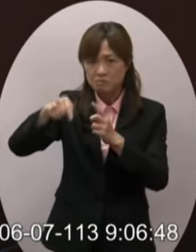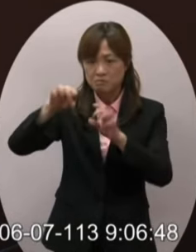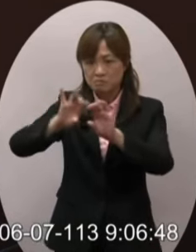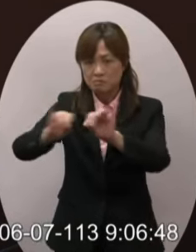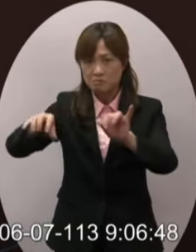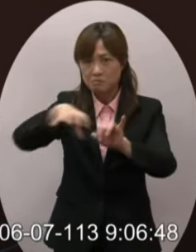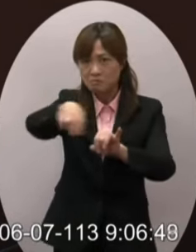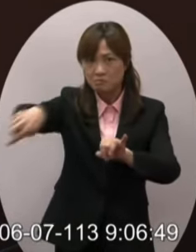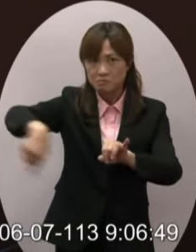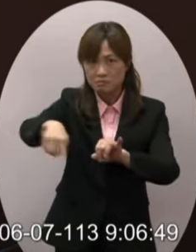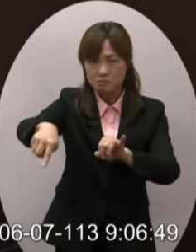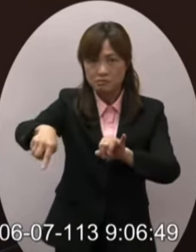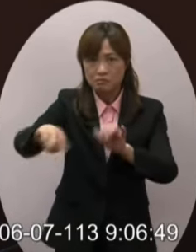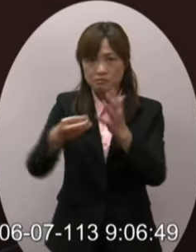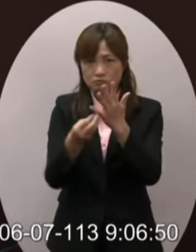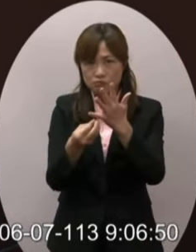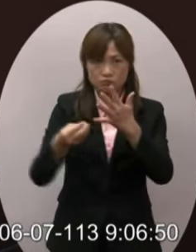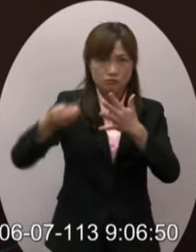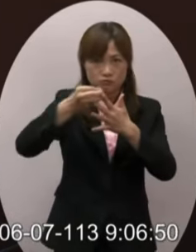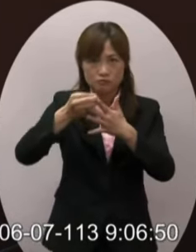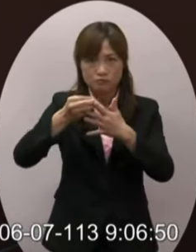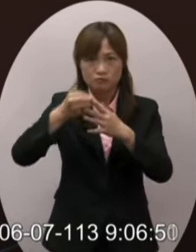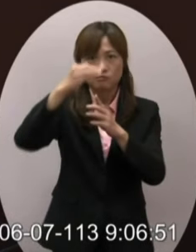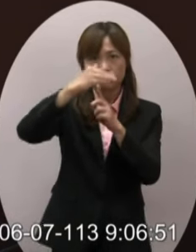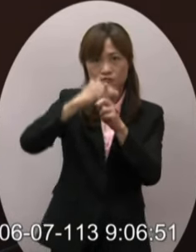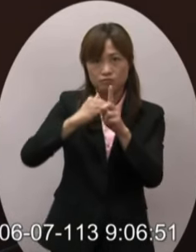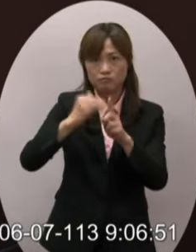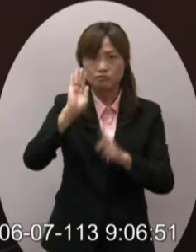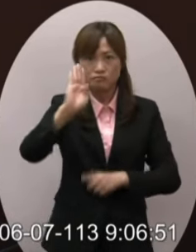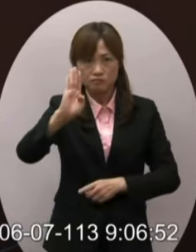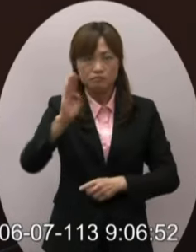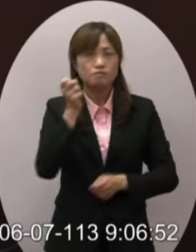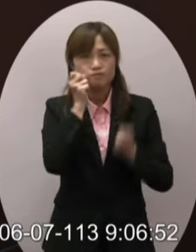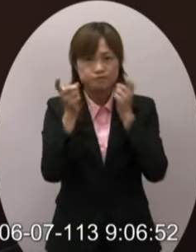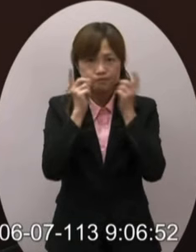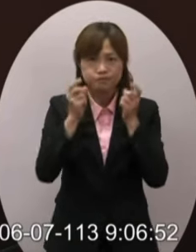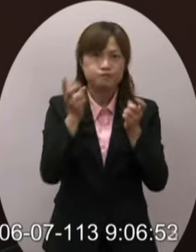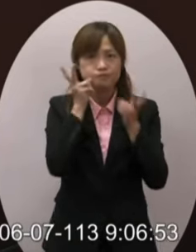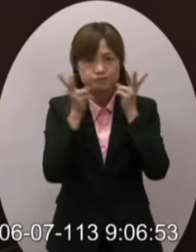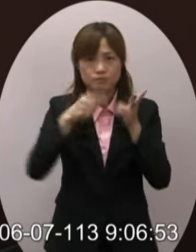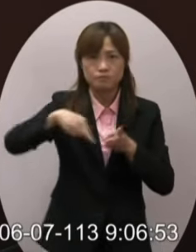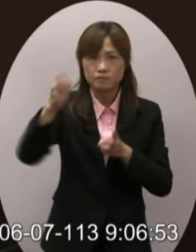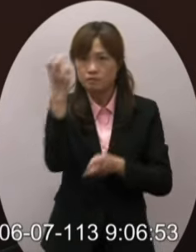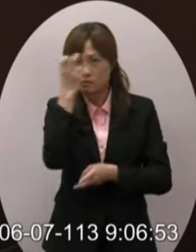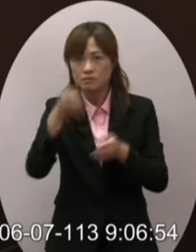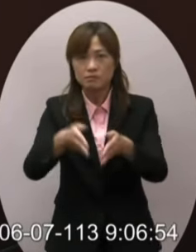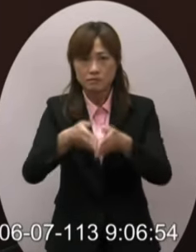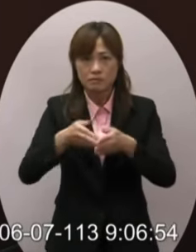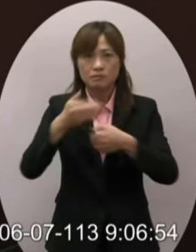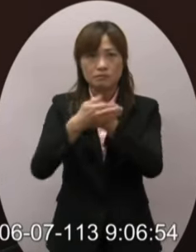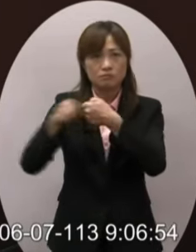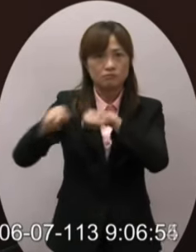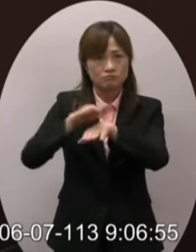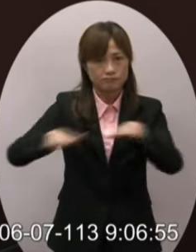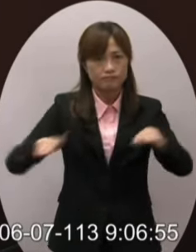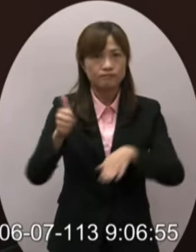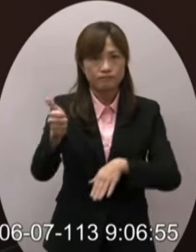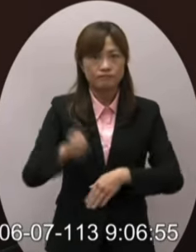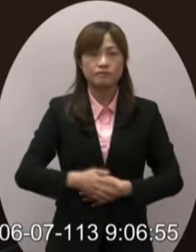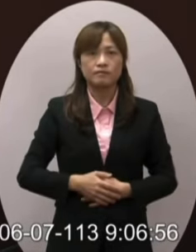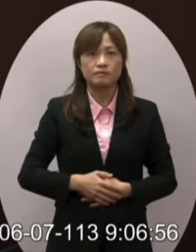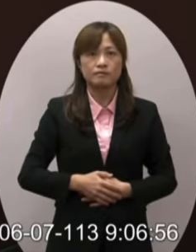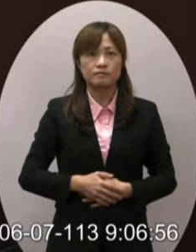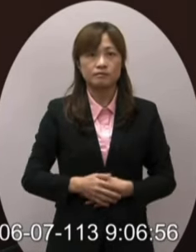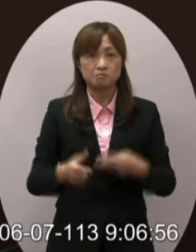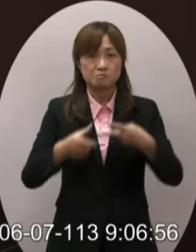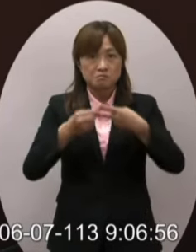测变成可能将近是两个月或一个月一次探测，确保这些地方的安全。第二个，